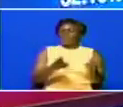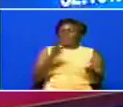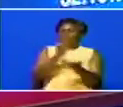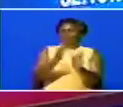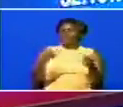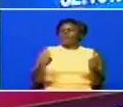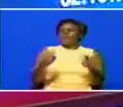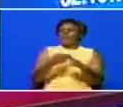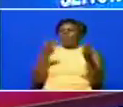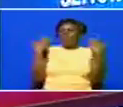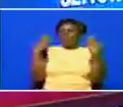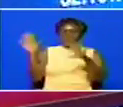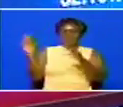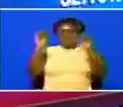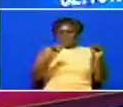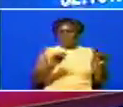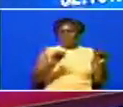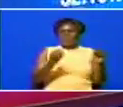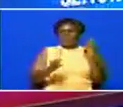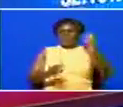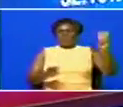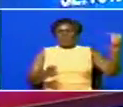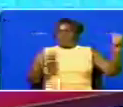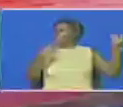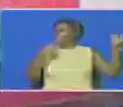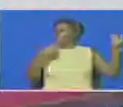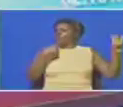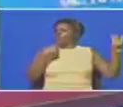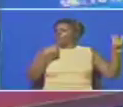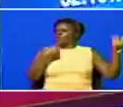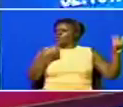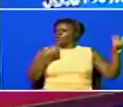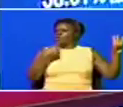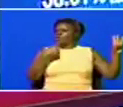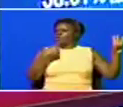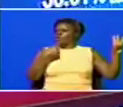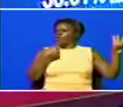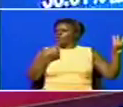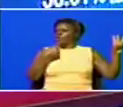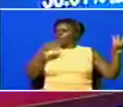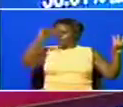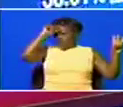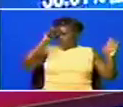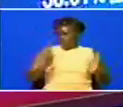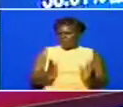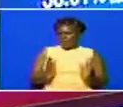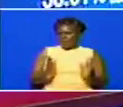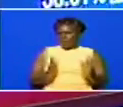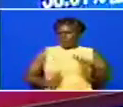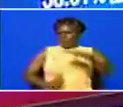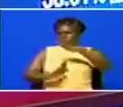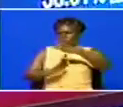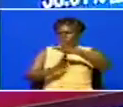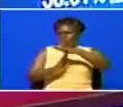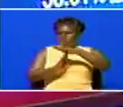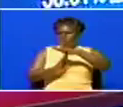ugavana. Kutoka Meru tuelekee katika eneo la West Pokot, kaunti ya West Pokot ambapo John Lonyangapuo ameorodheshwa kuwa kileleni kwa